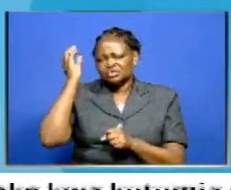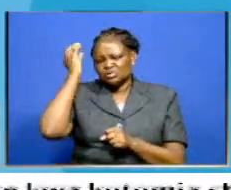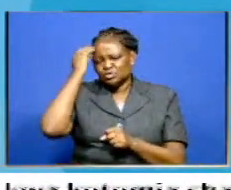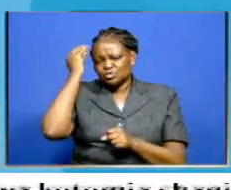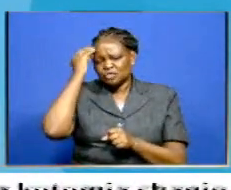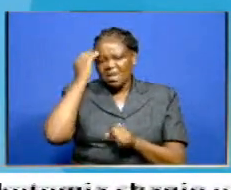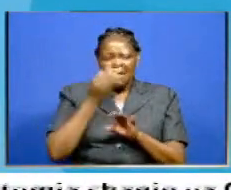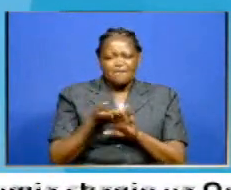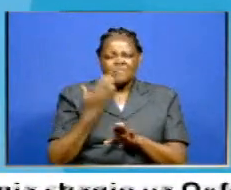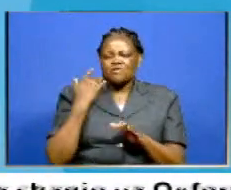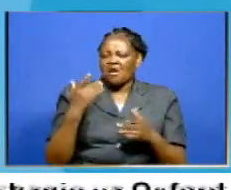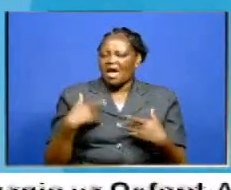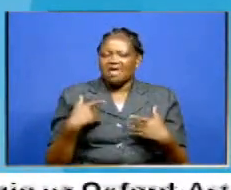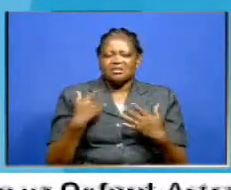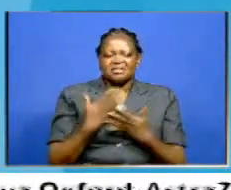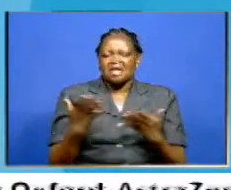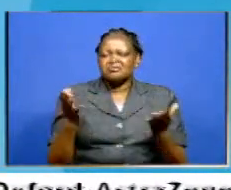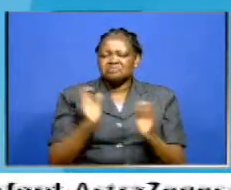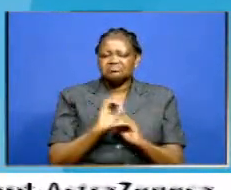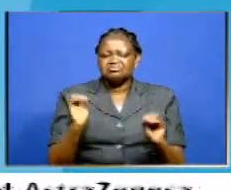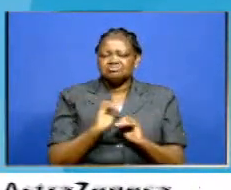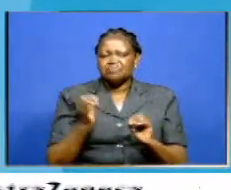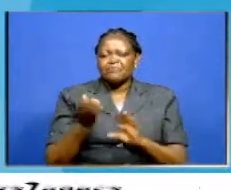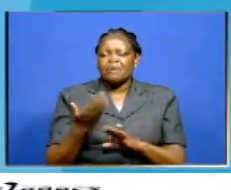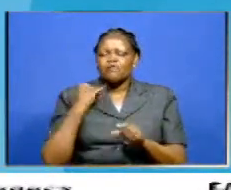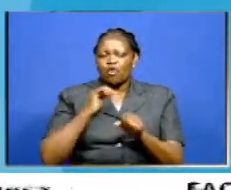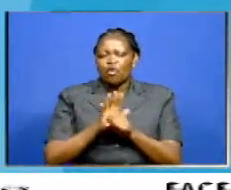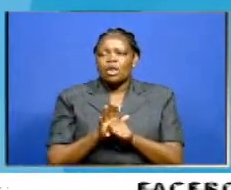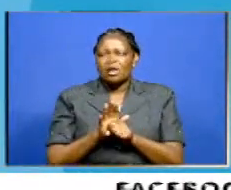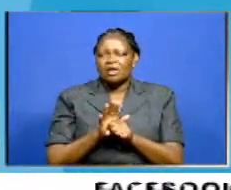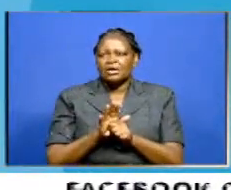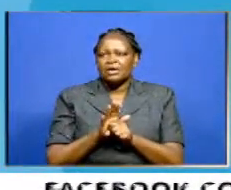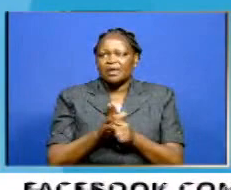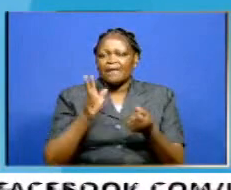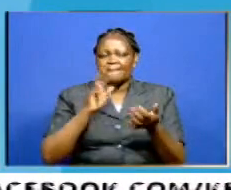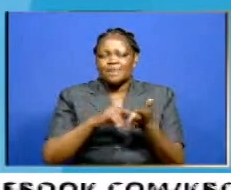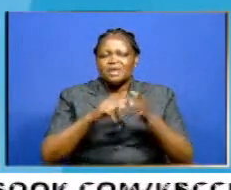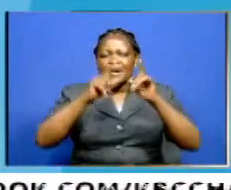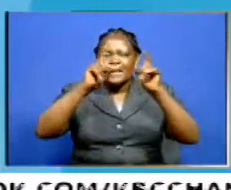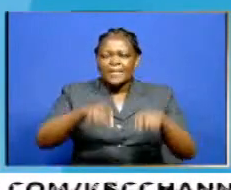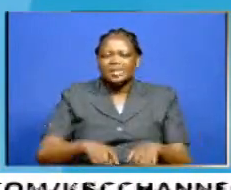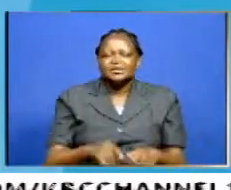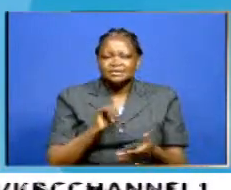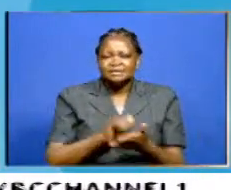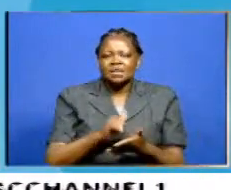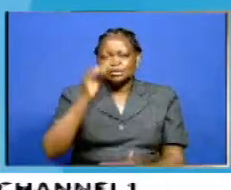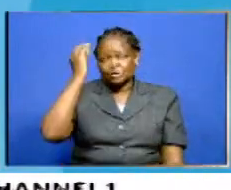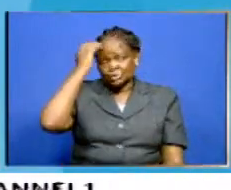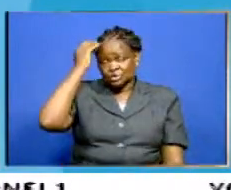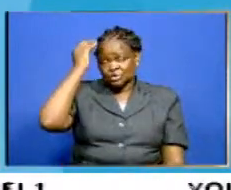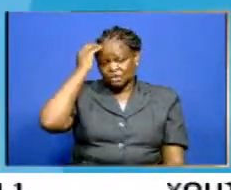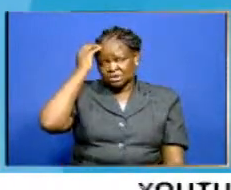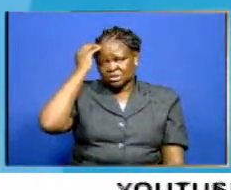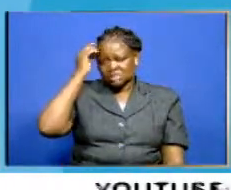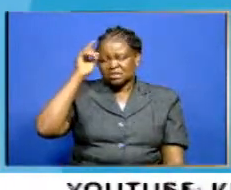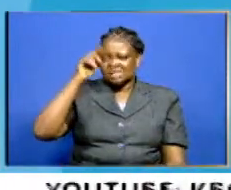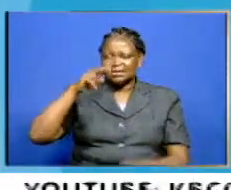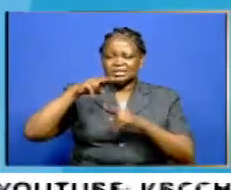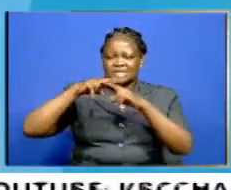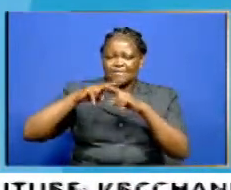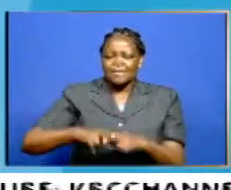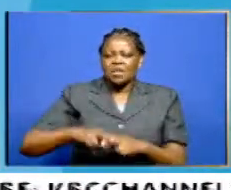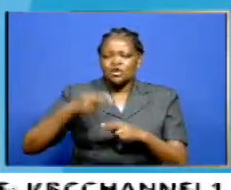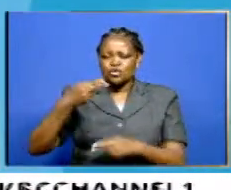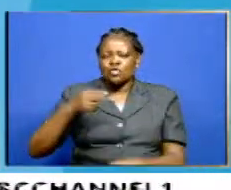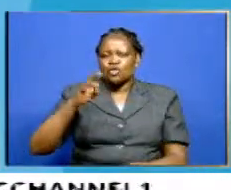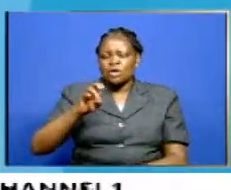hivyo viwambo kabla ya kutokea kwa COVID. Sasa inabidi kwamba wanafunzi hawa wanategemea HELB